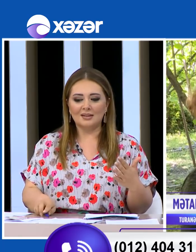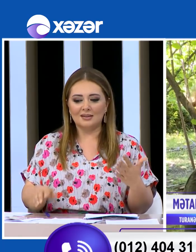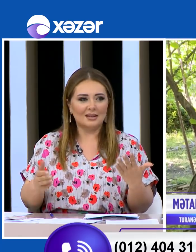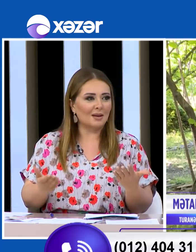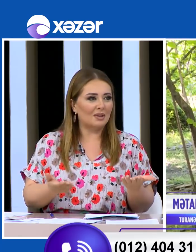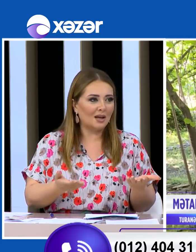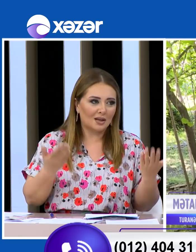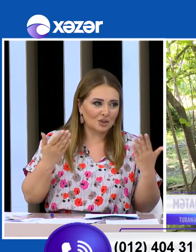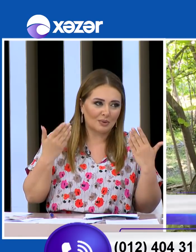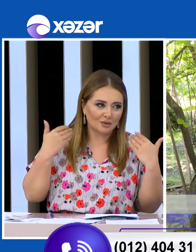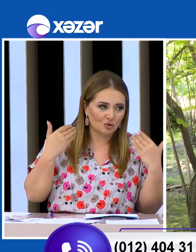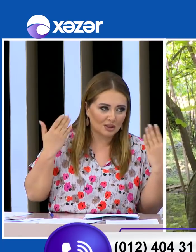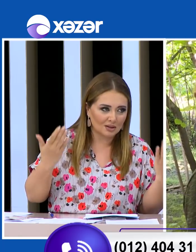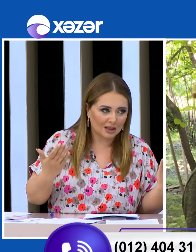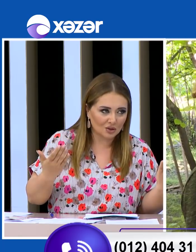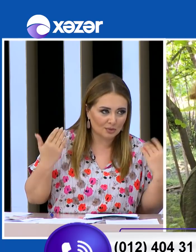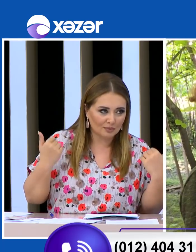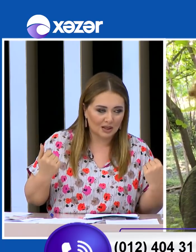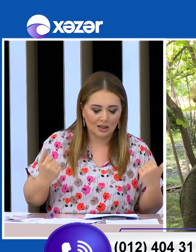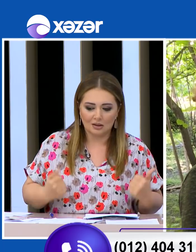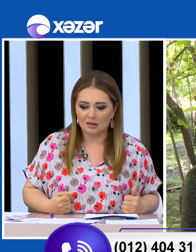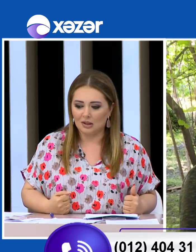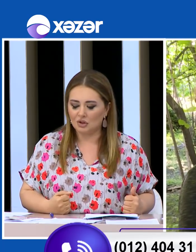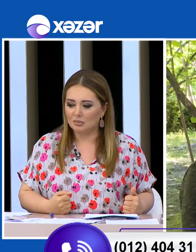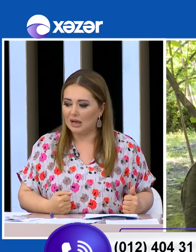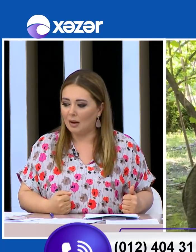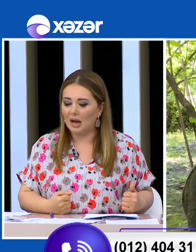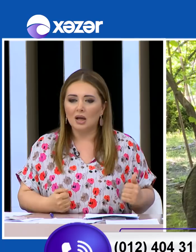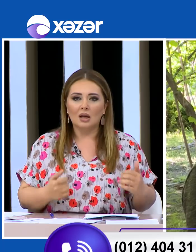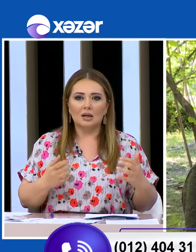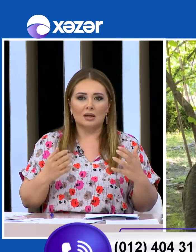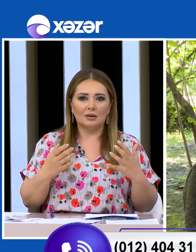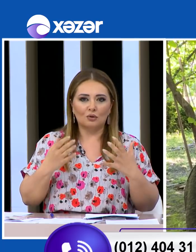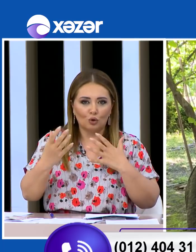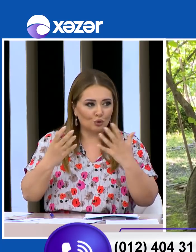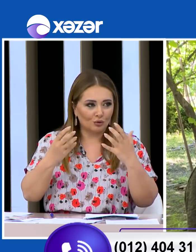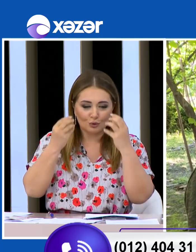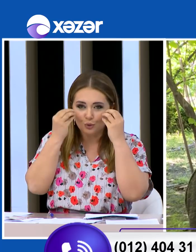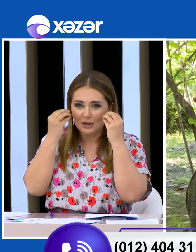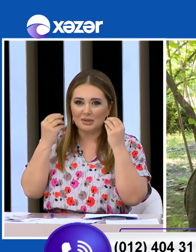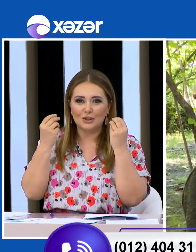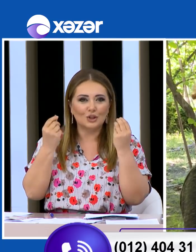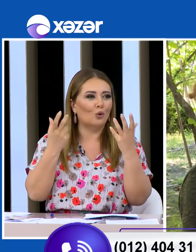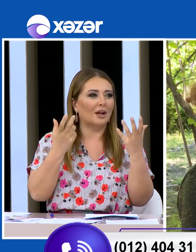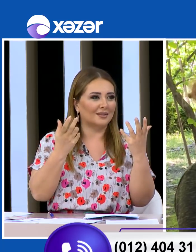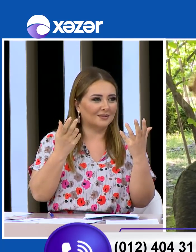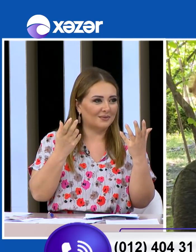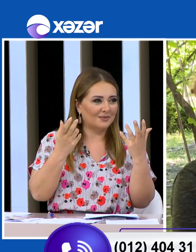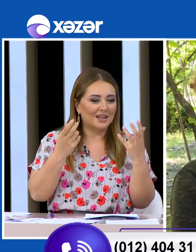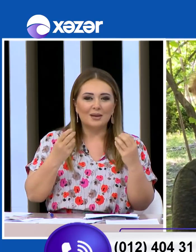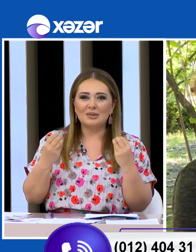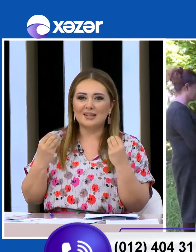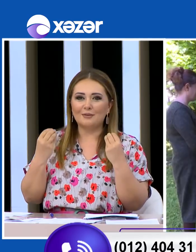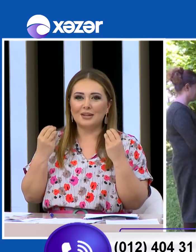indi desəm nə eşitmədin Çünki danışıb və eşitmirlər Amma gördün, gözdə bir işıq olar